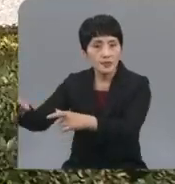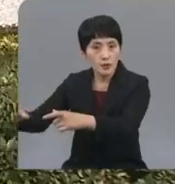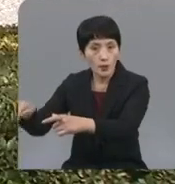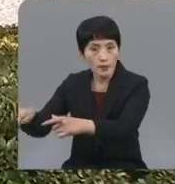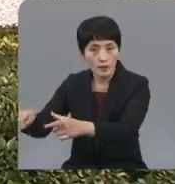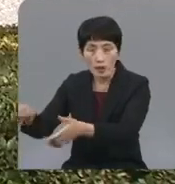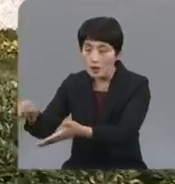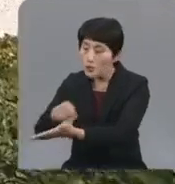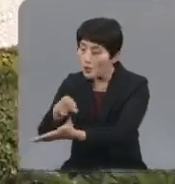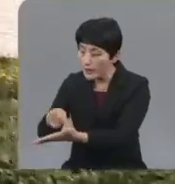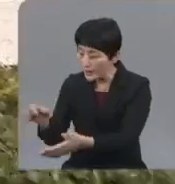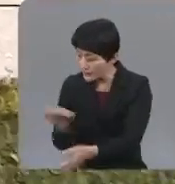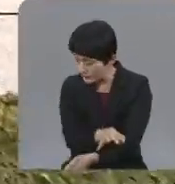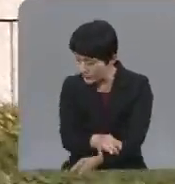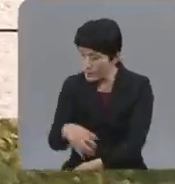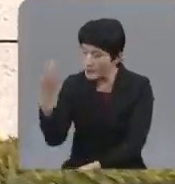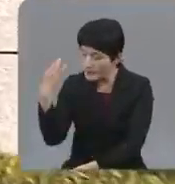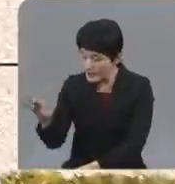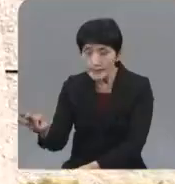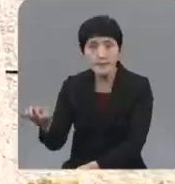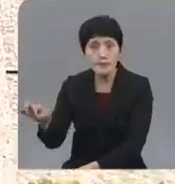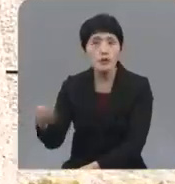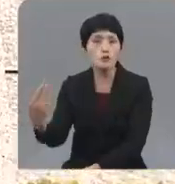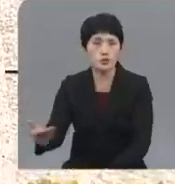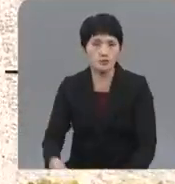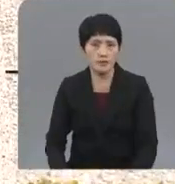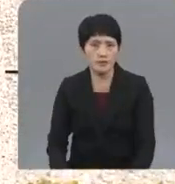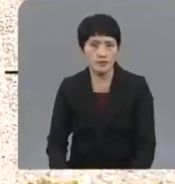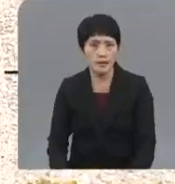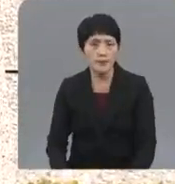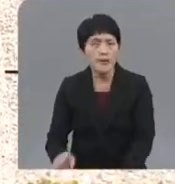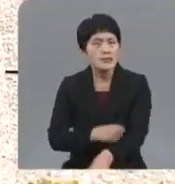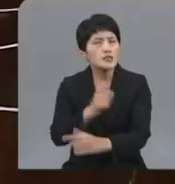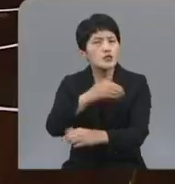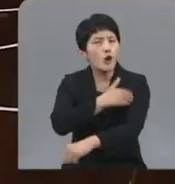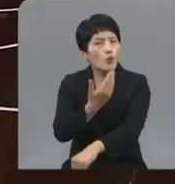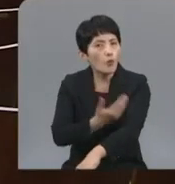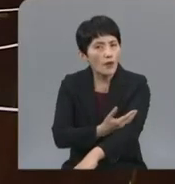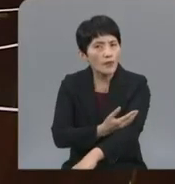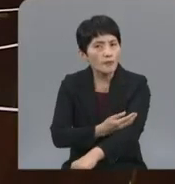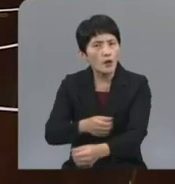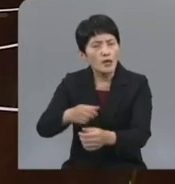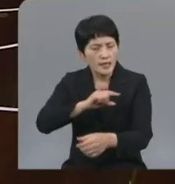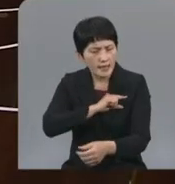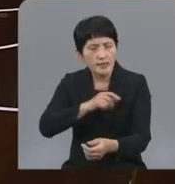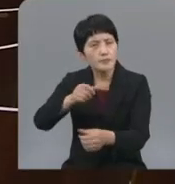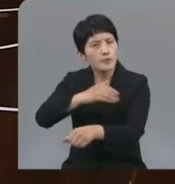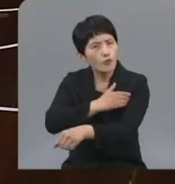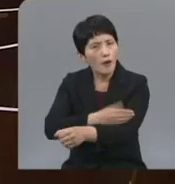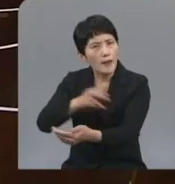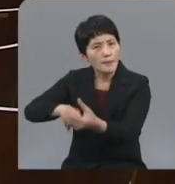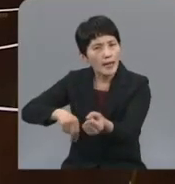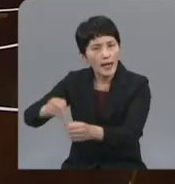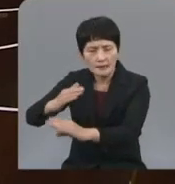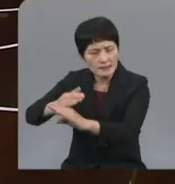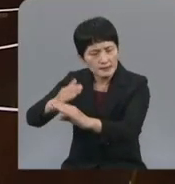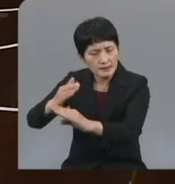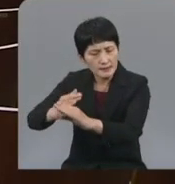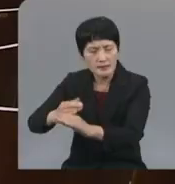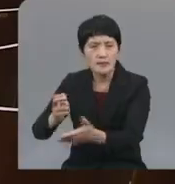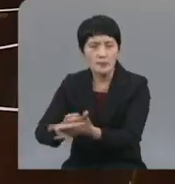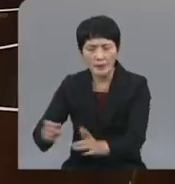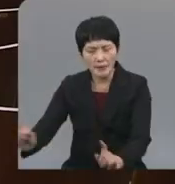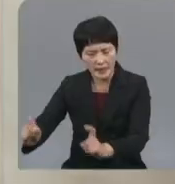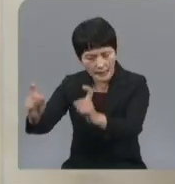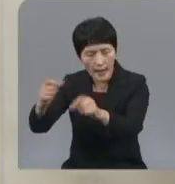из 15 человек через против японских компаний удовлетворен в живых остались лишь трое